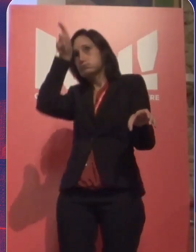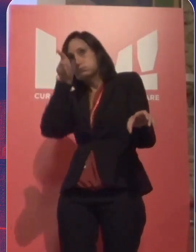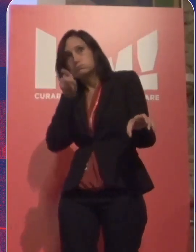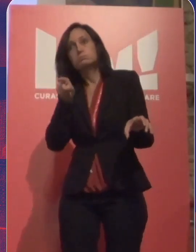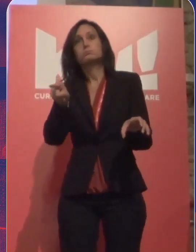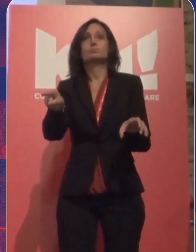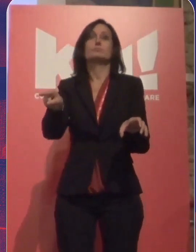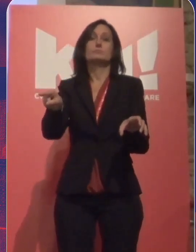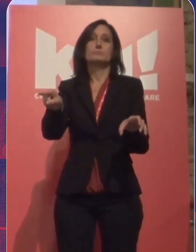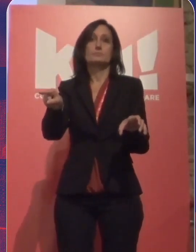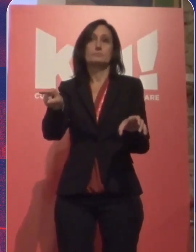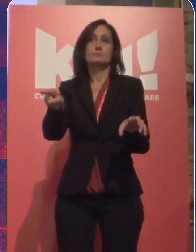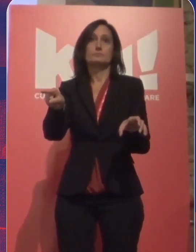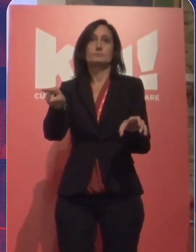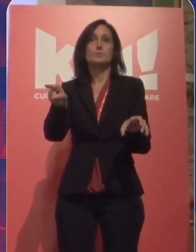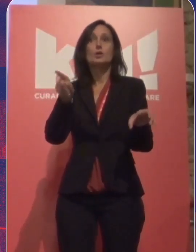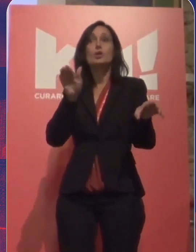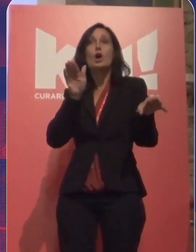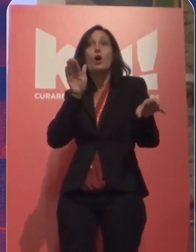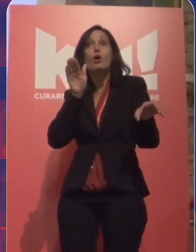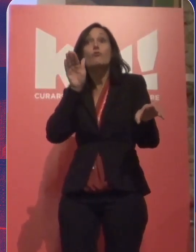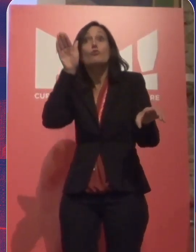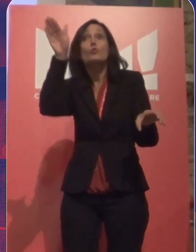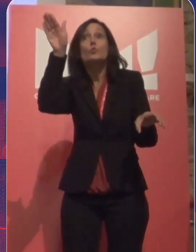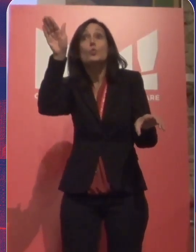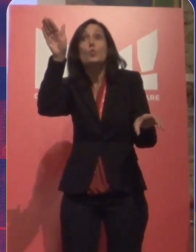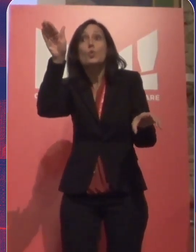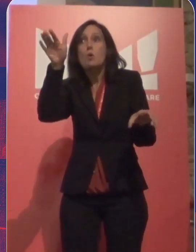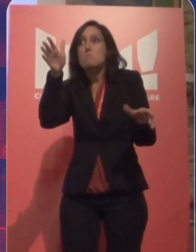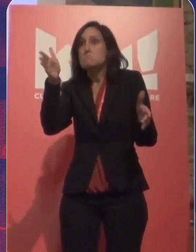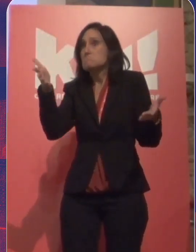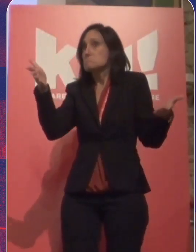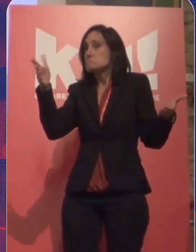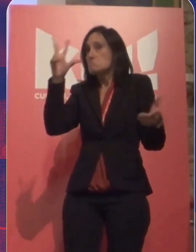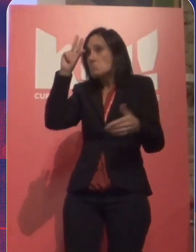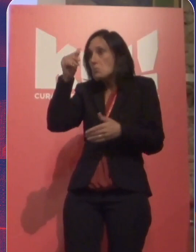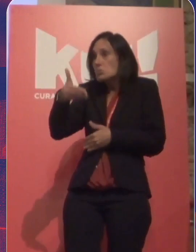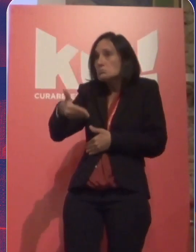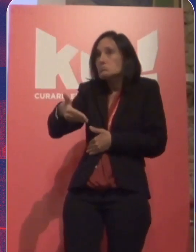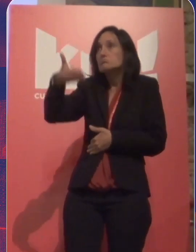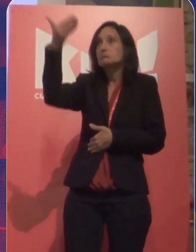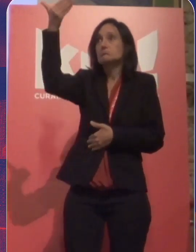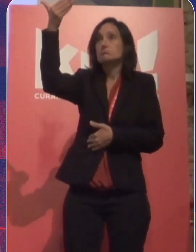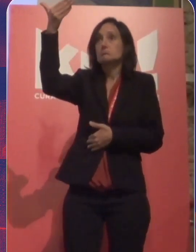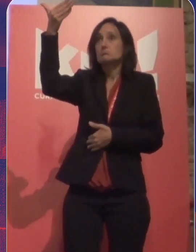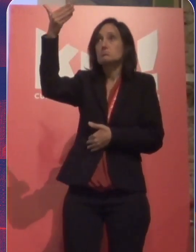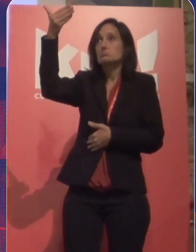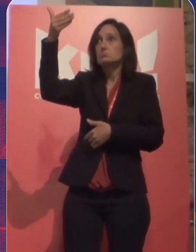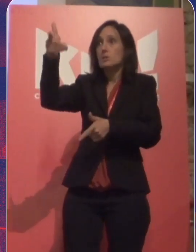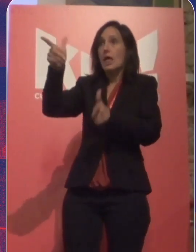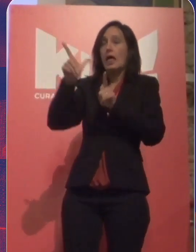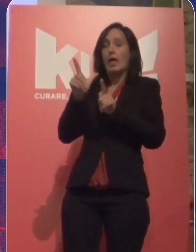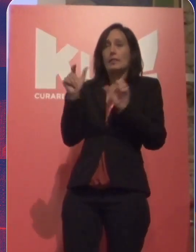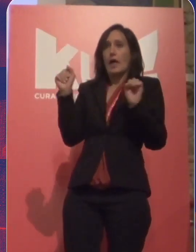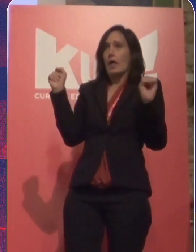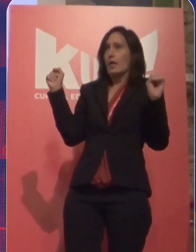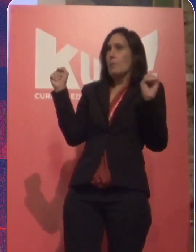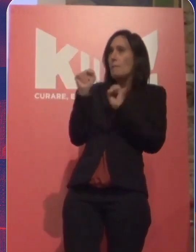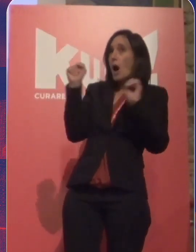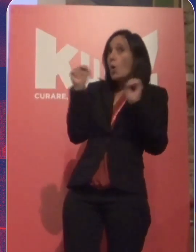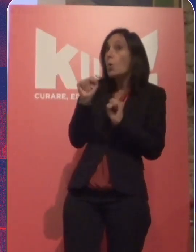straniero quindi come shock di cui avere paura ciò da cui difendersi